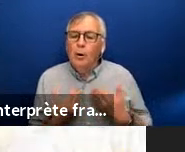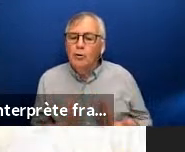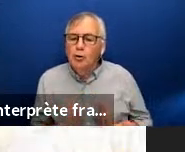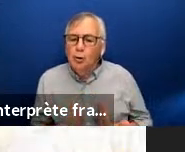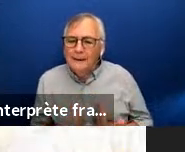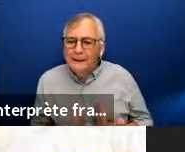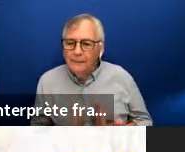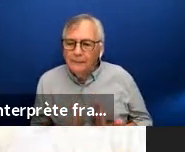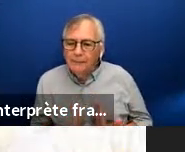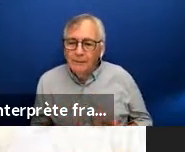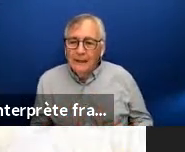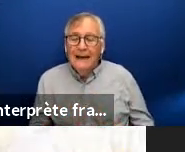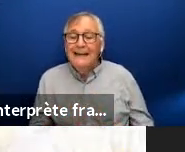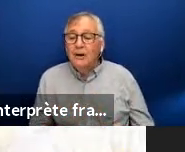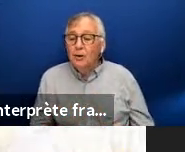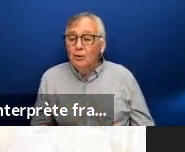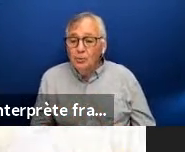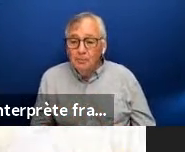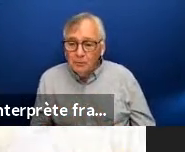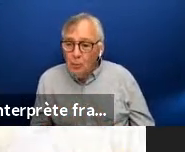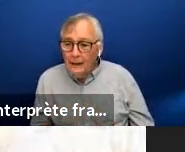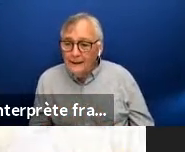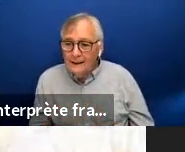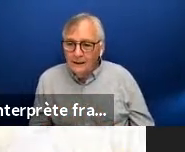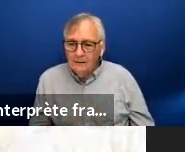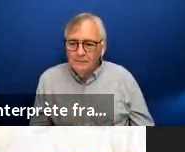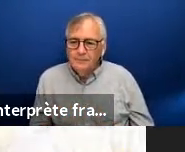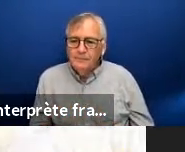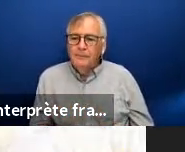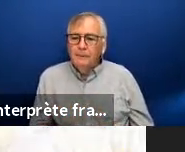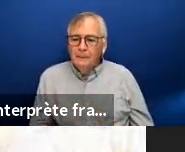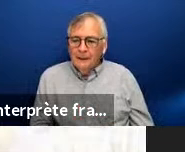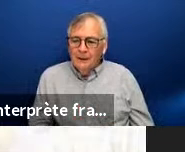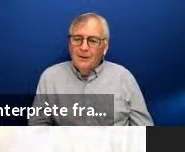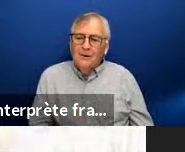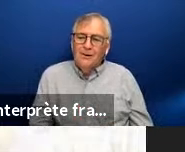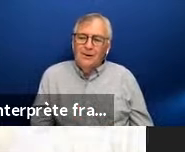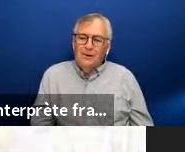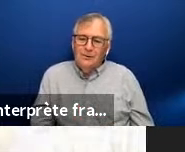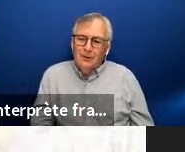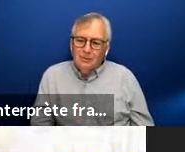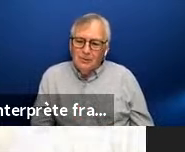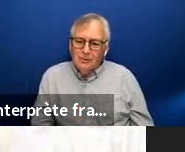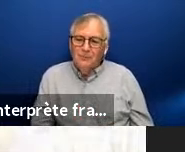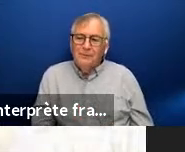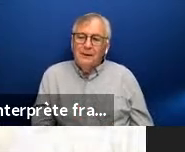comme communauté. Elle est connue partout au Canada.